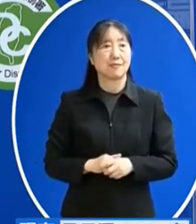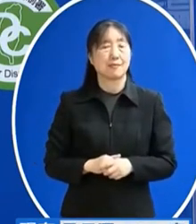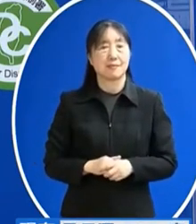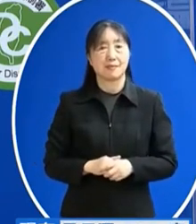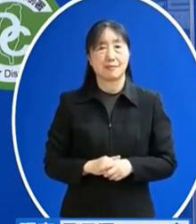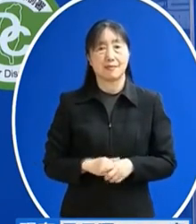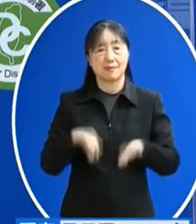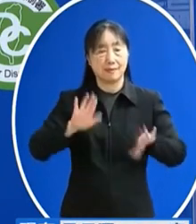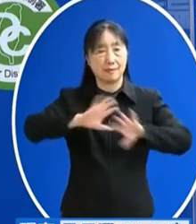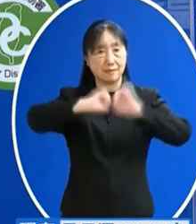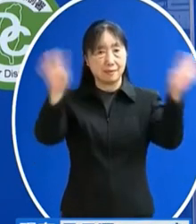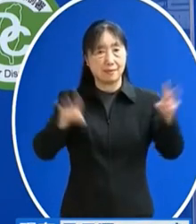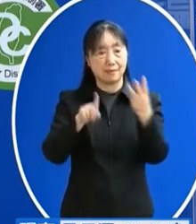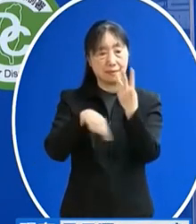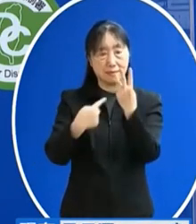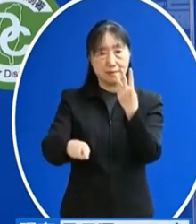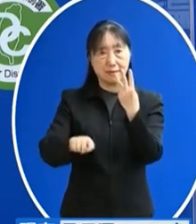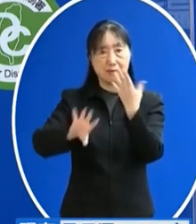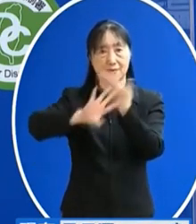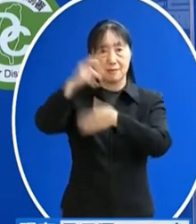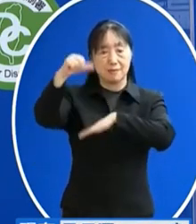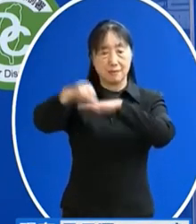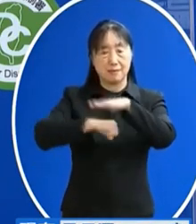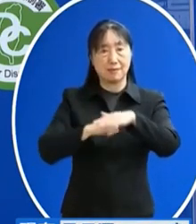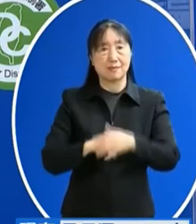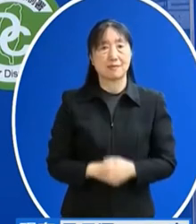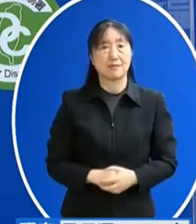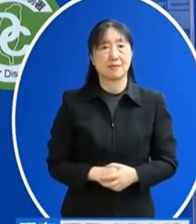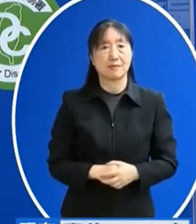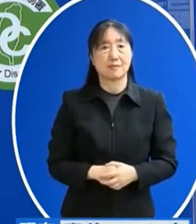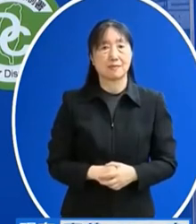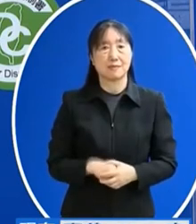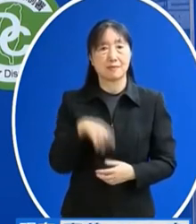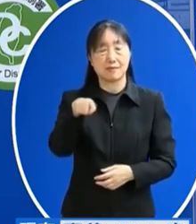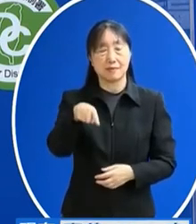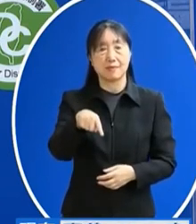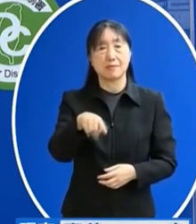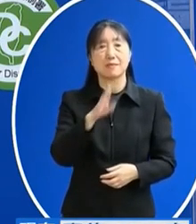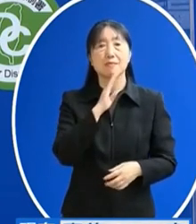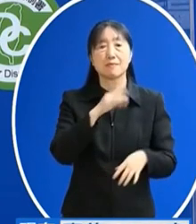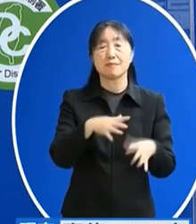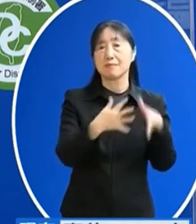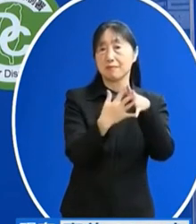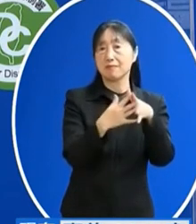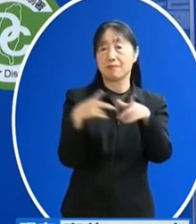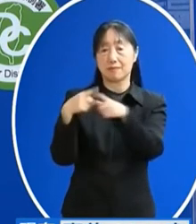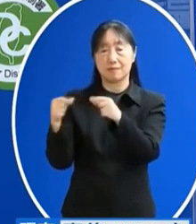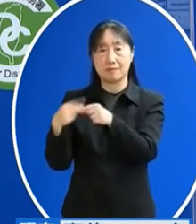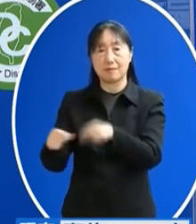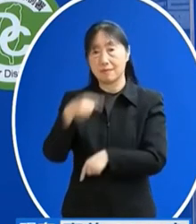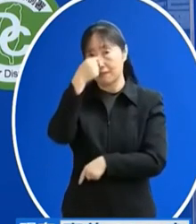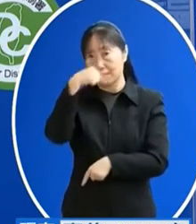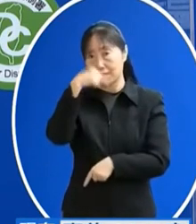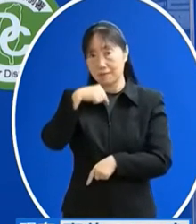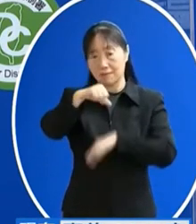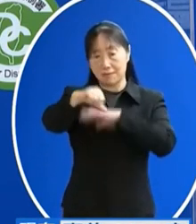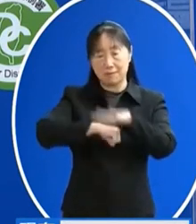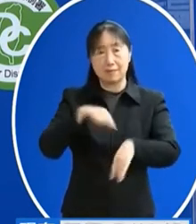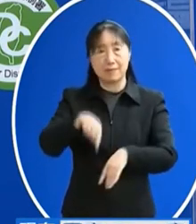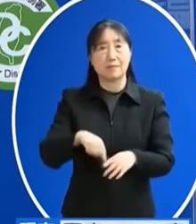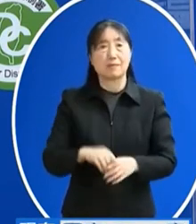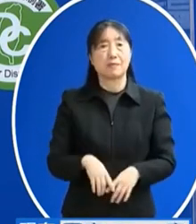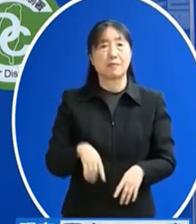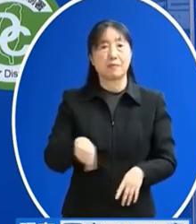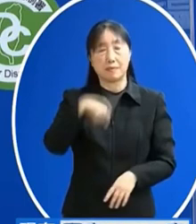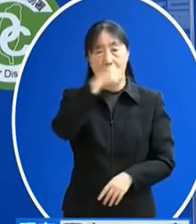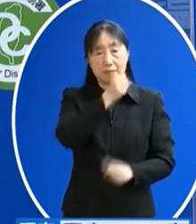那我们今天宣布有三例境外移入 COVID 的病例哈，从美国、日本、菲律宾入境，那没有